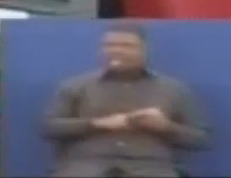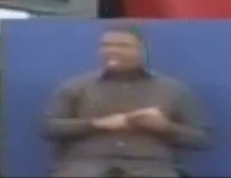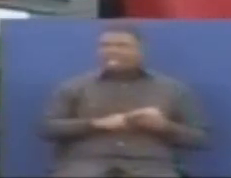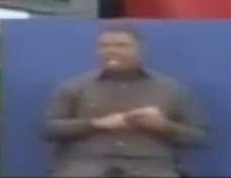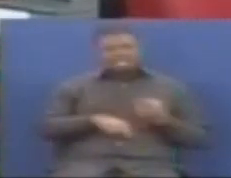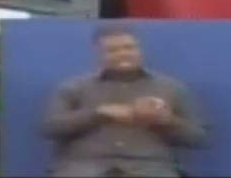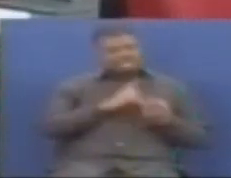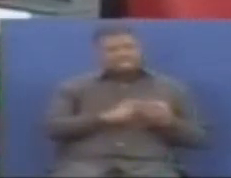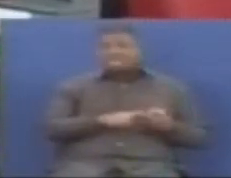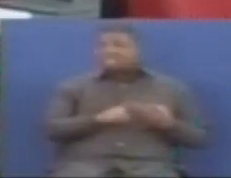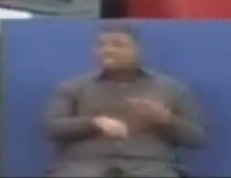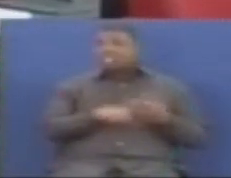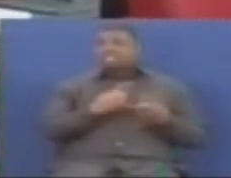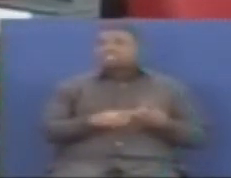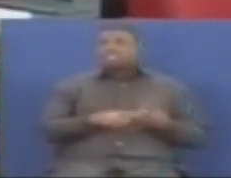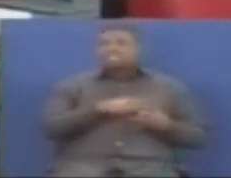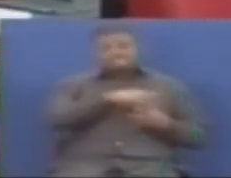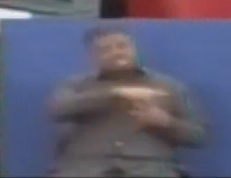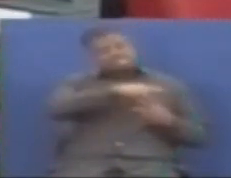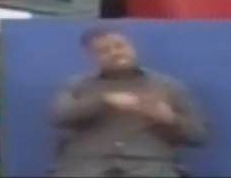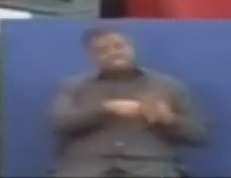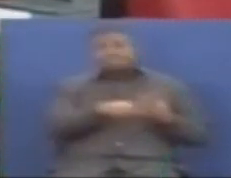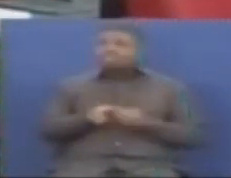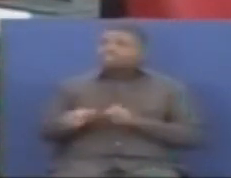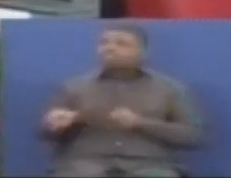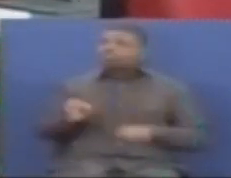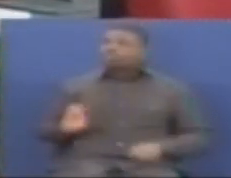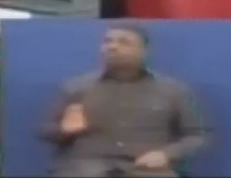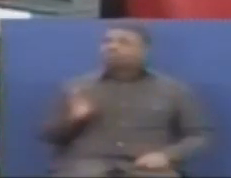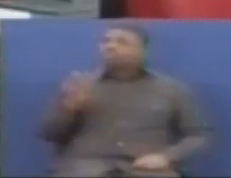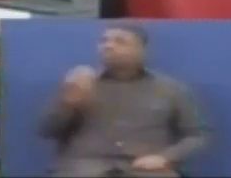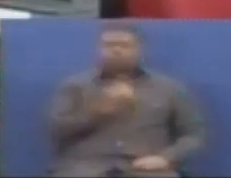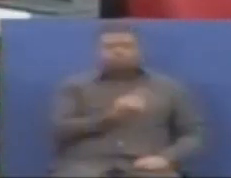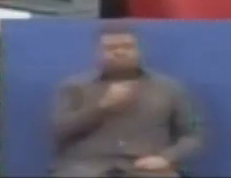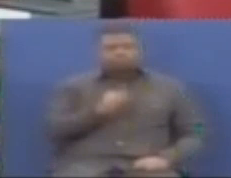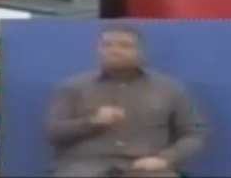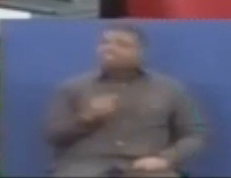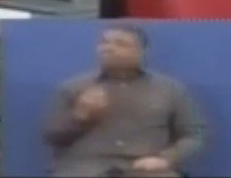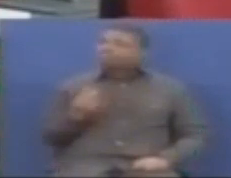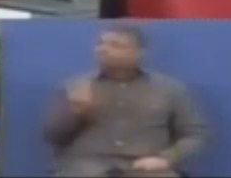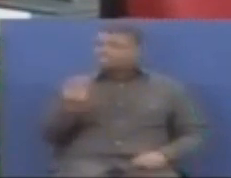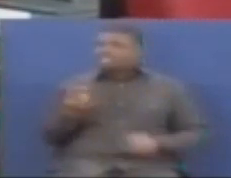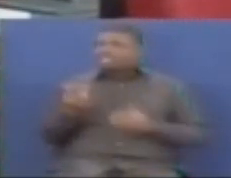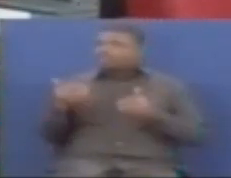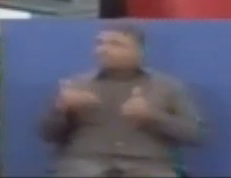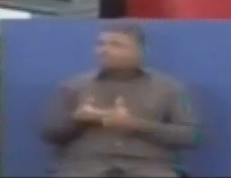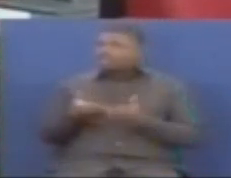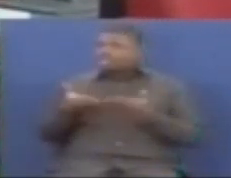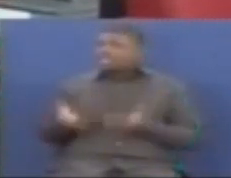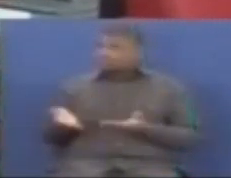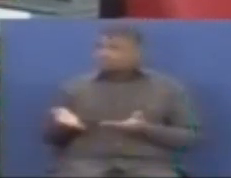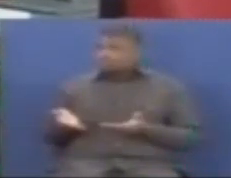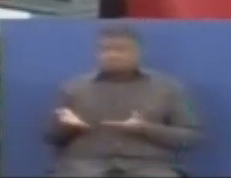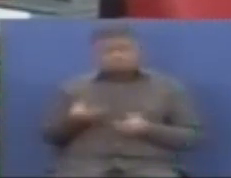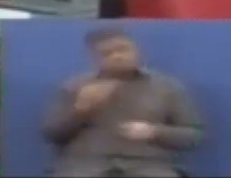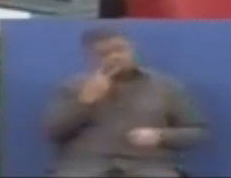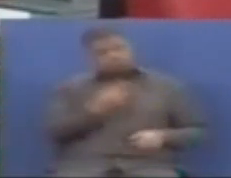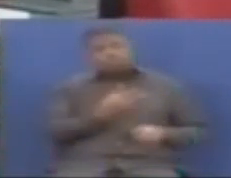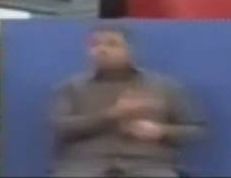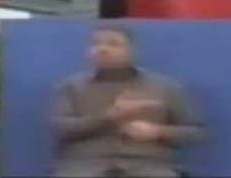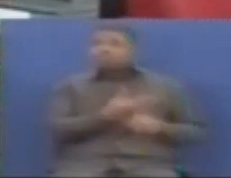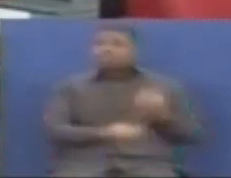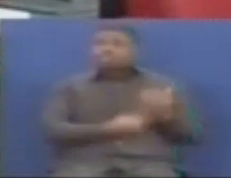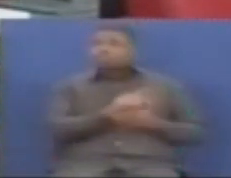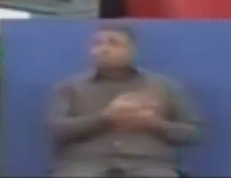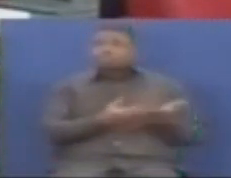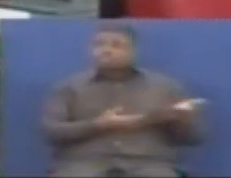Lambo na Masaroda yalitengewa shilingi bilioni 1.2, lakini mpaka leo unaona kwamba